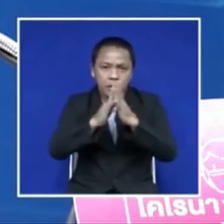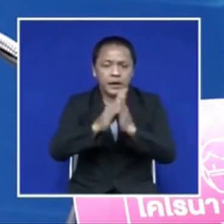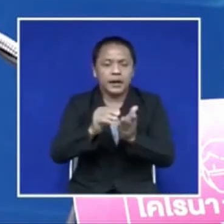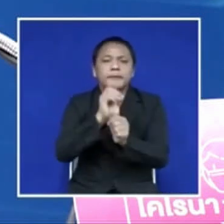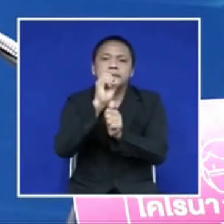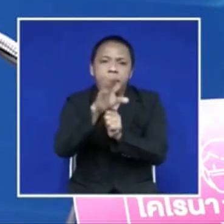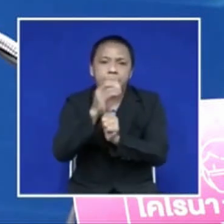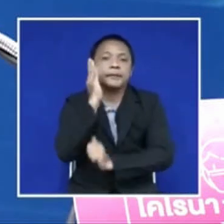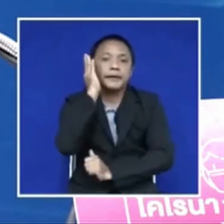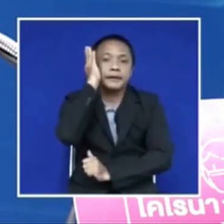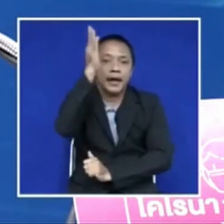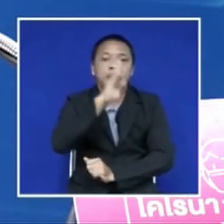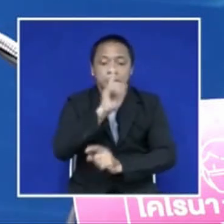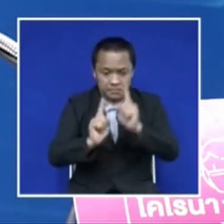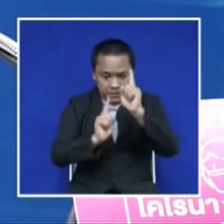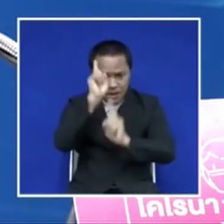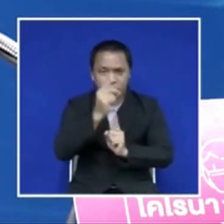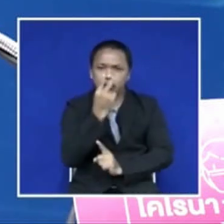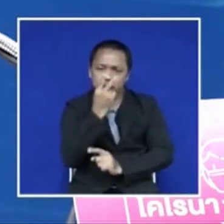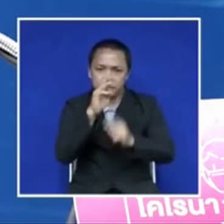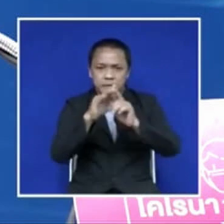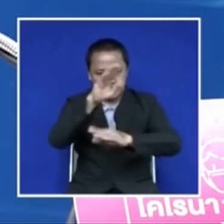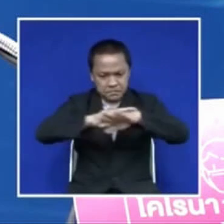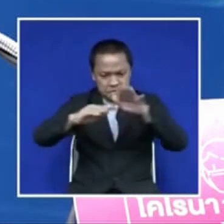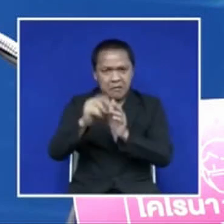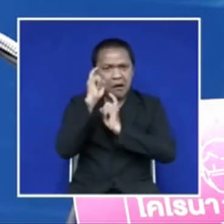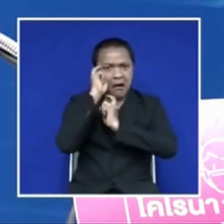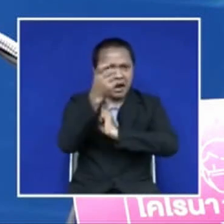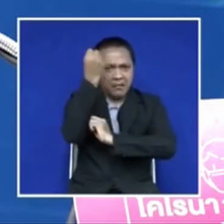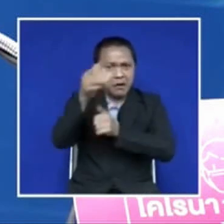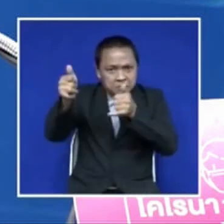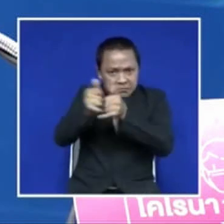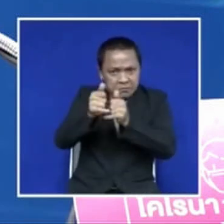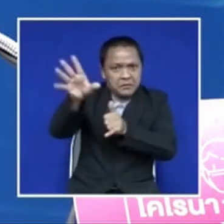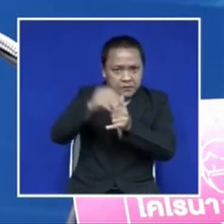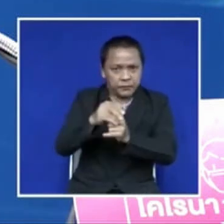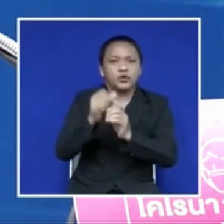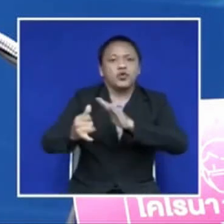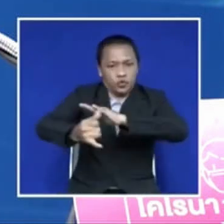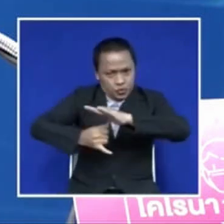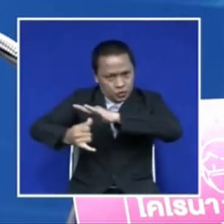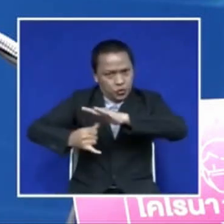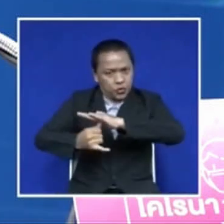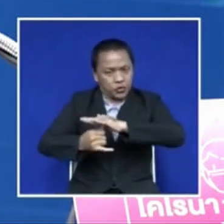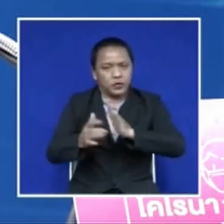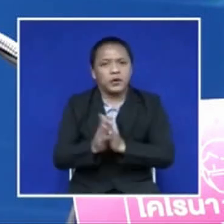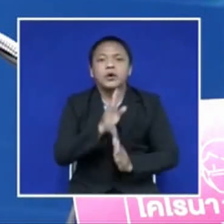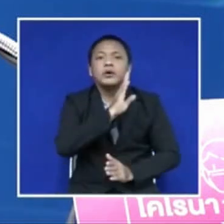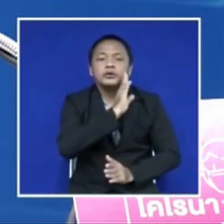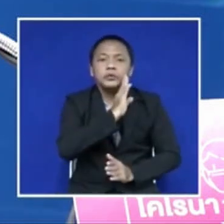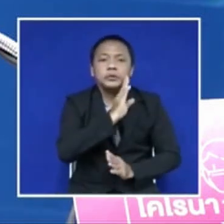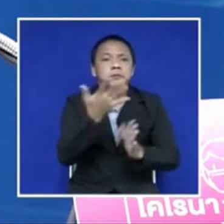เจ้าหน้าที่รับที่เราไปในพื้นที่ก็ต้องเฝ้าระวังด้วยเช่นเดียวกันรวมไปถึงเรื่องของอาหารทะเลจังวันว่าจะรับประทานได้หรือไม่